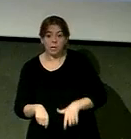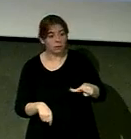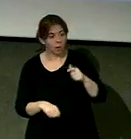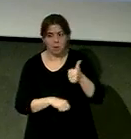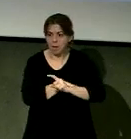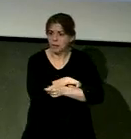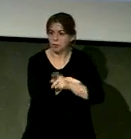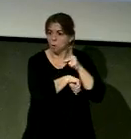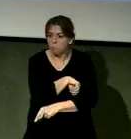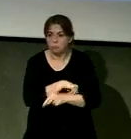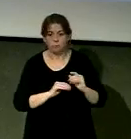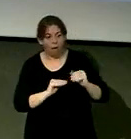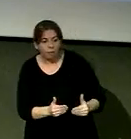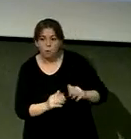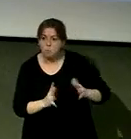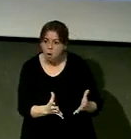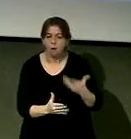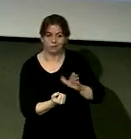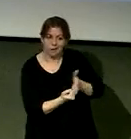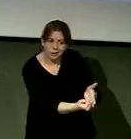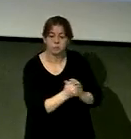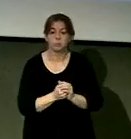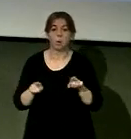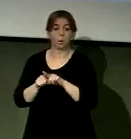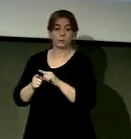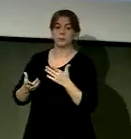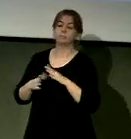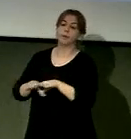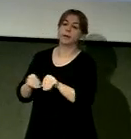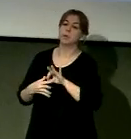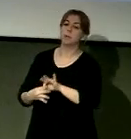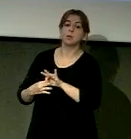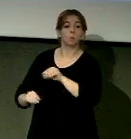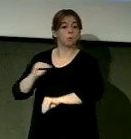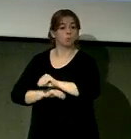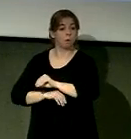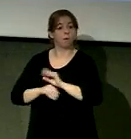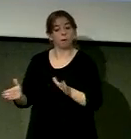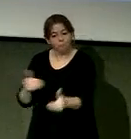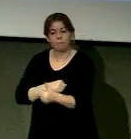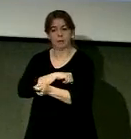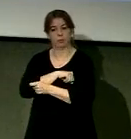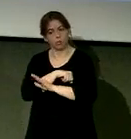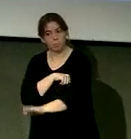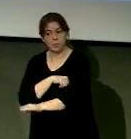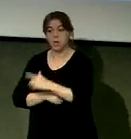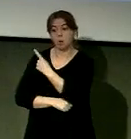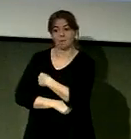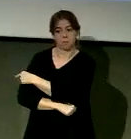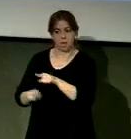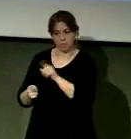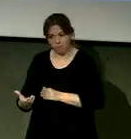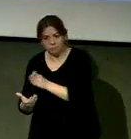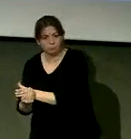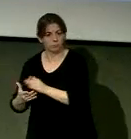également des postes de sages-femmes dans les équipes de liaison et de soins en addictologie. L'ARS, que ce soit dans